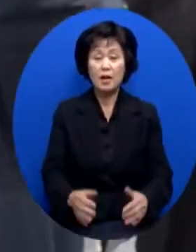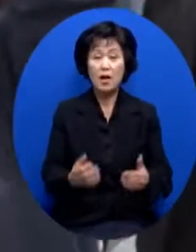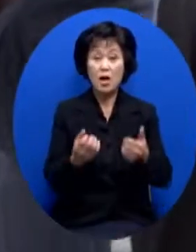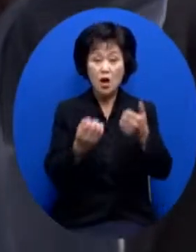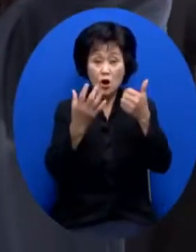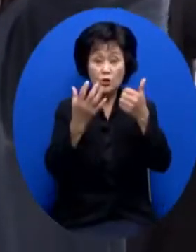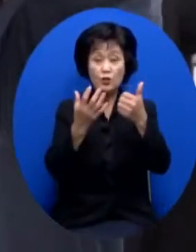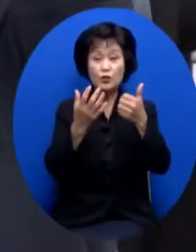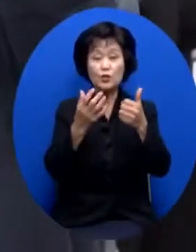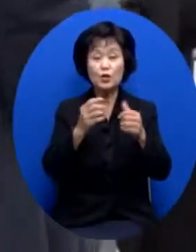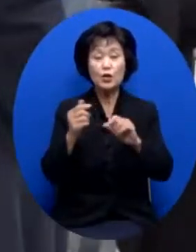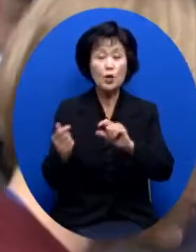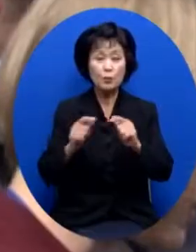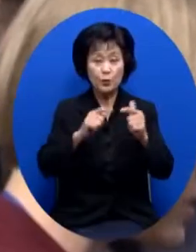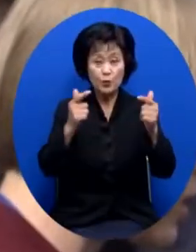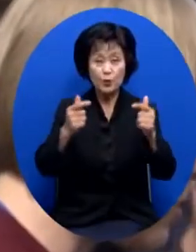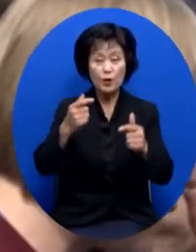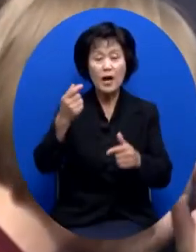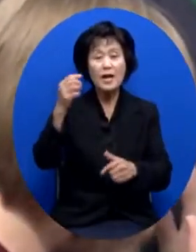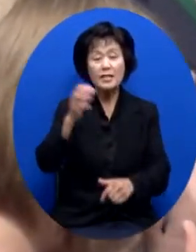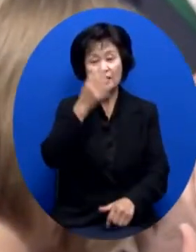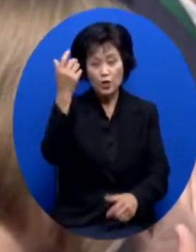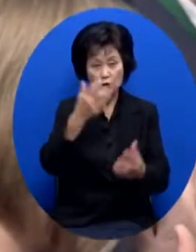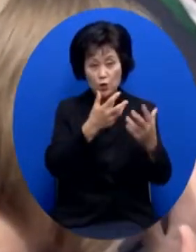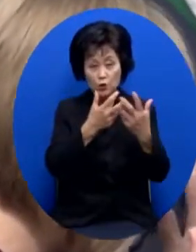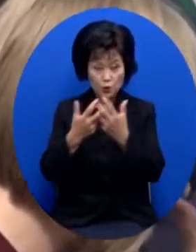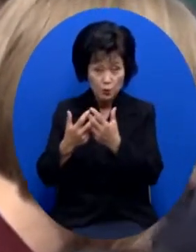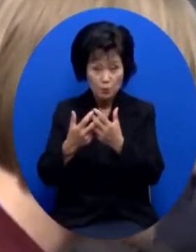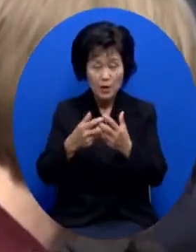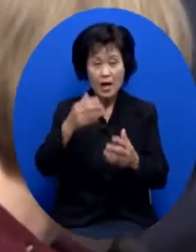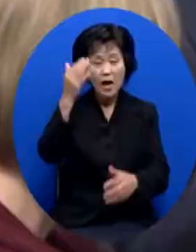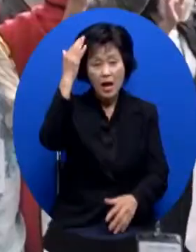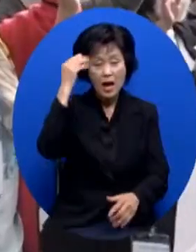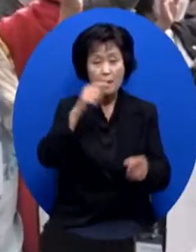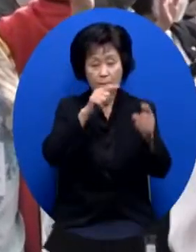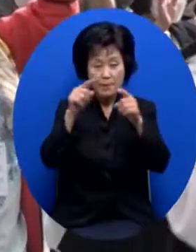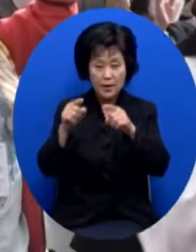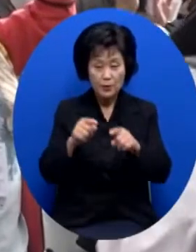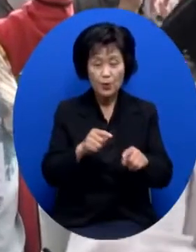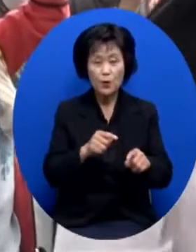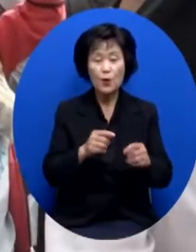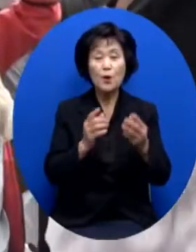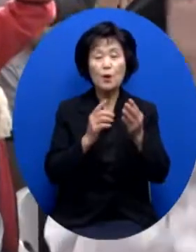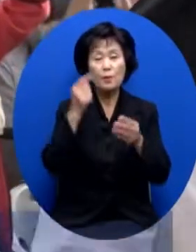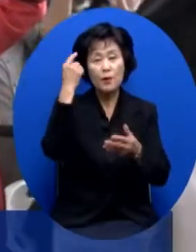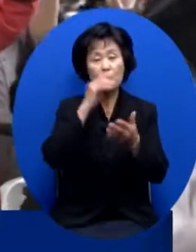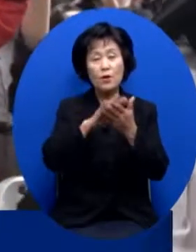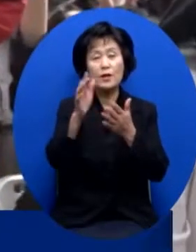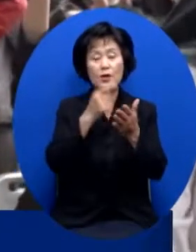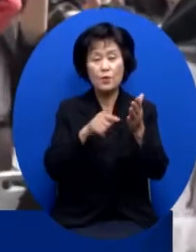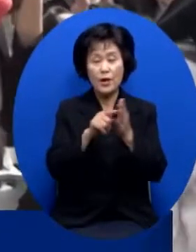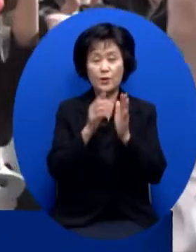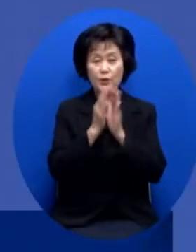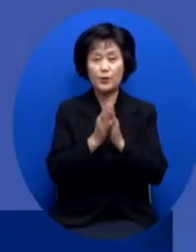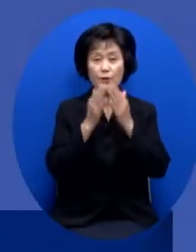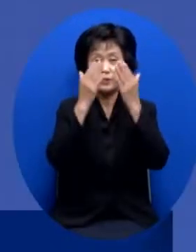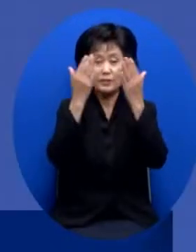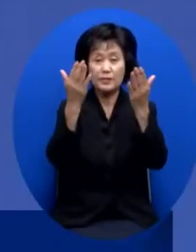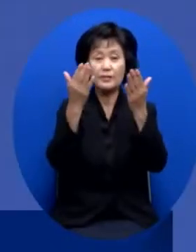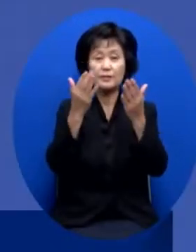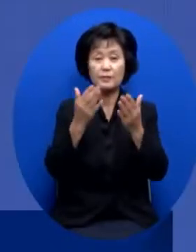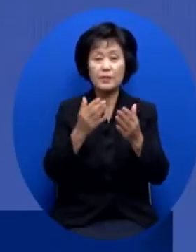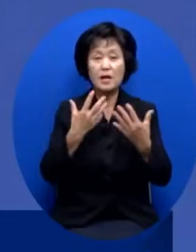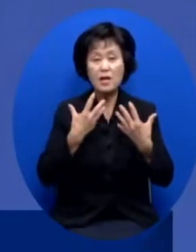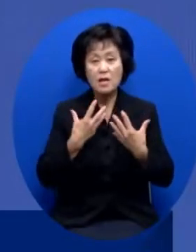성령 충만, 전도 회복, 소외된 이웃과 한반도 비핵화를 위해 기도했습니다. 절망에 찬 우리에게 승리의 발에 불어서